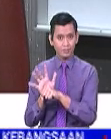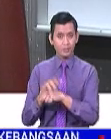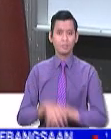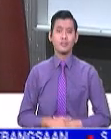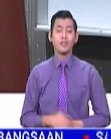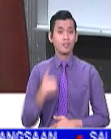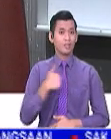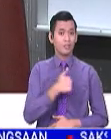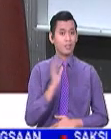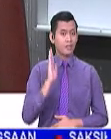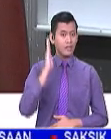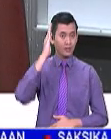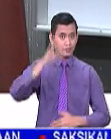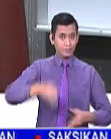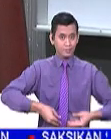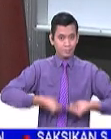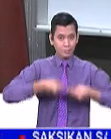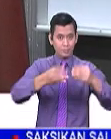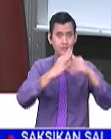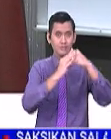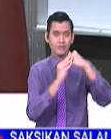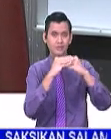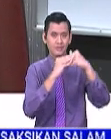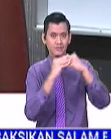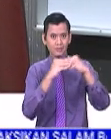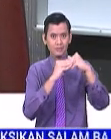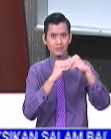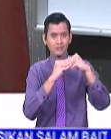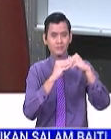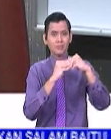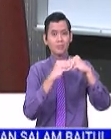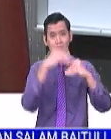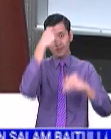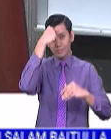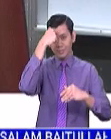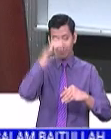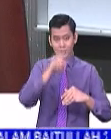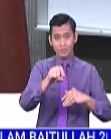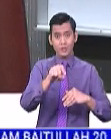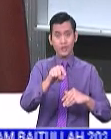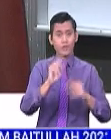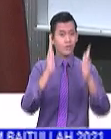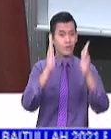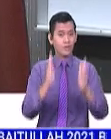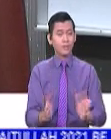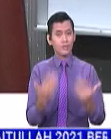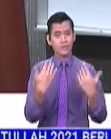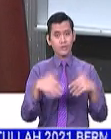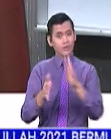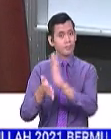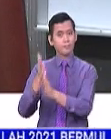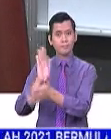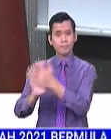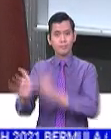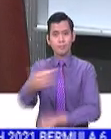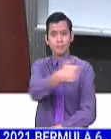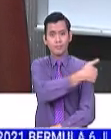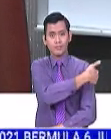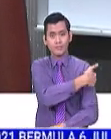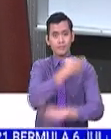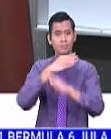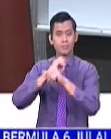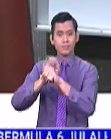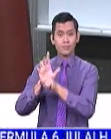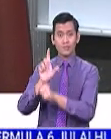jika Catherine pelanggarannya itu terus dianggap telah menetapkan dua dosis destinasi dari FB